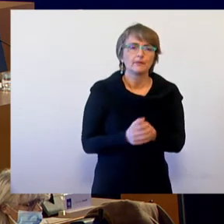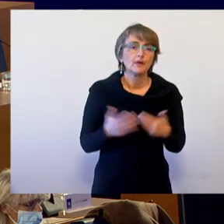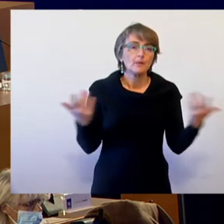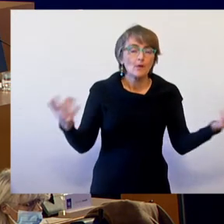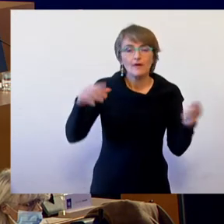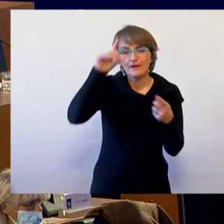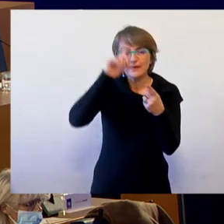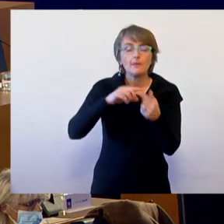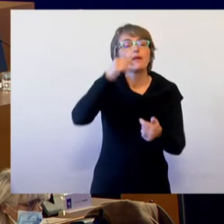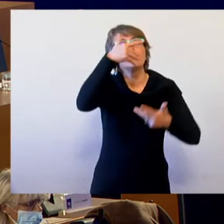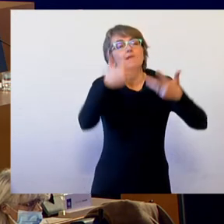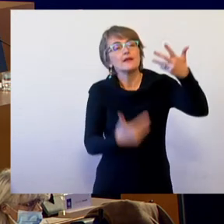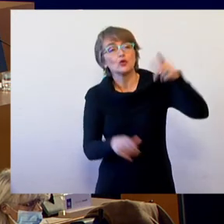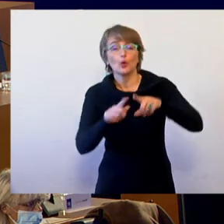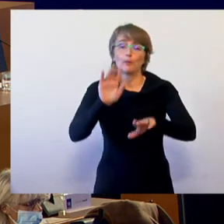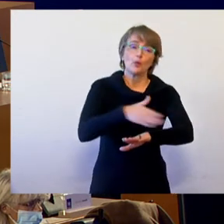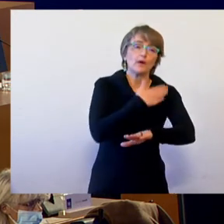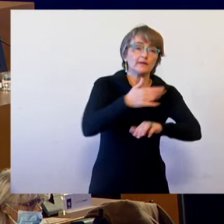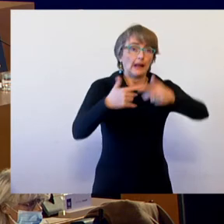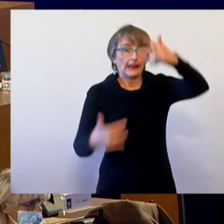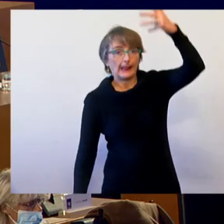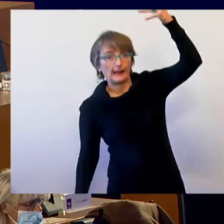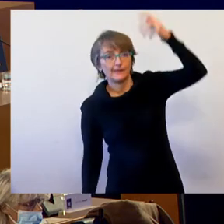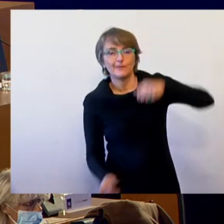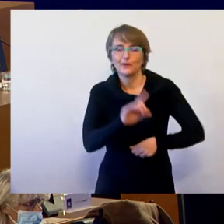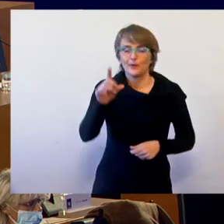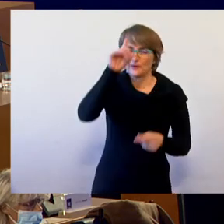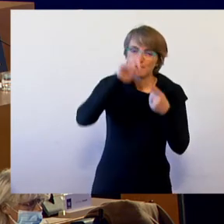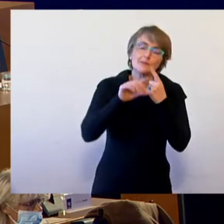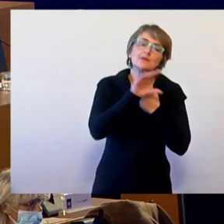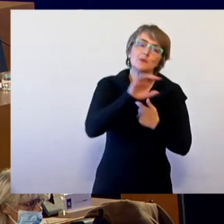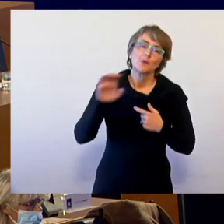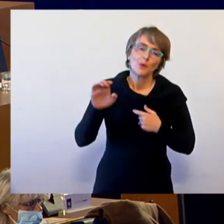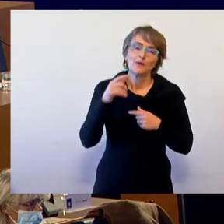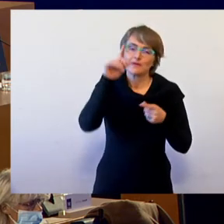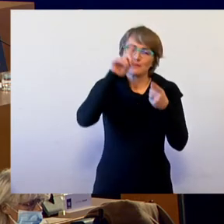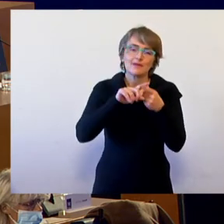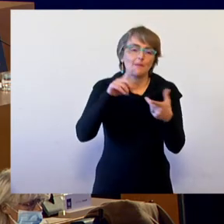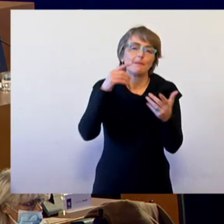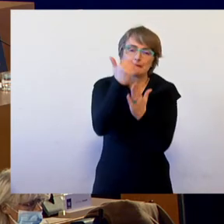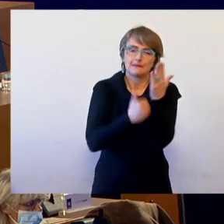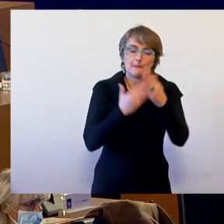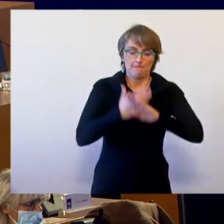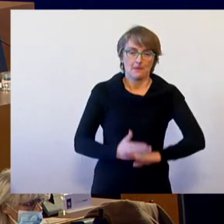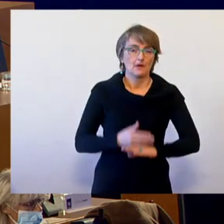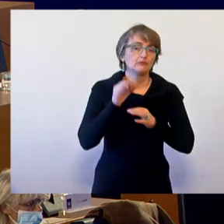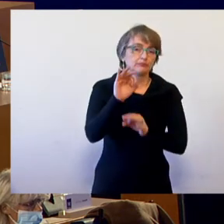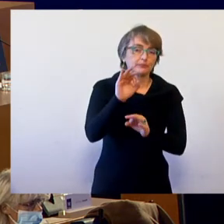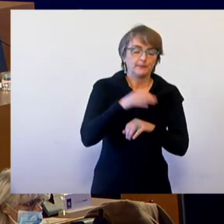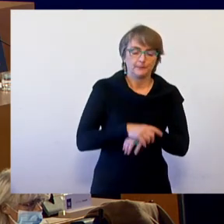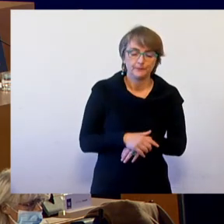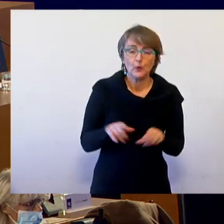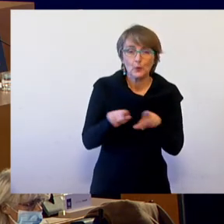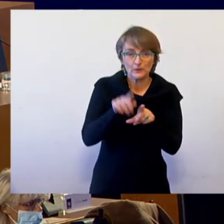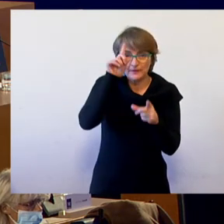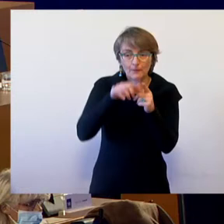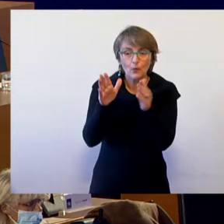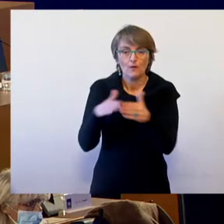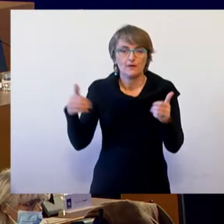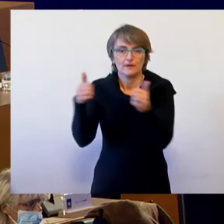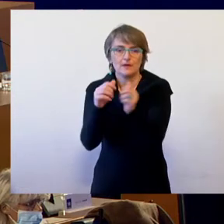Prévert, mais des travaux qui constituent le dépôt des CE de cette délibération. Ensuite, les collectivités négocient un prix d'échange auprès d'un